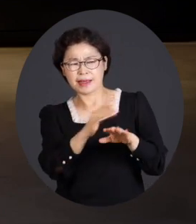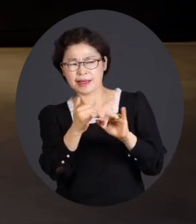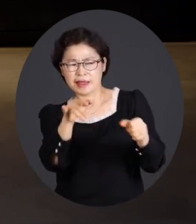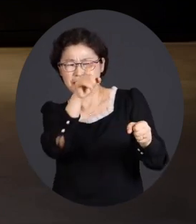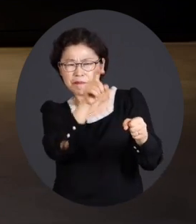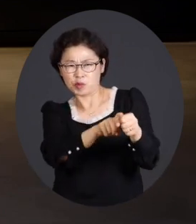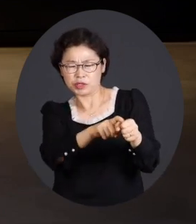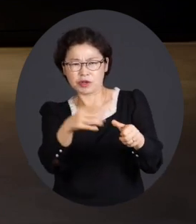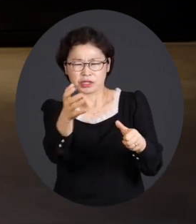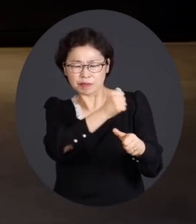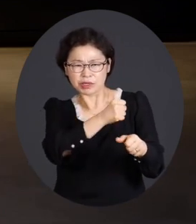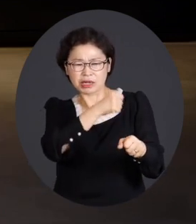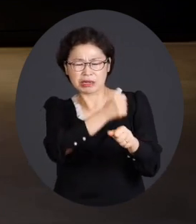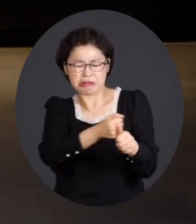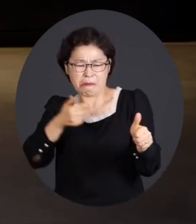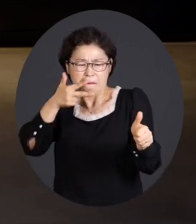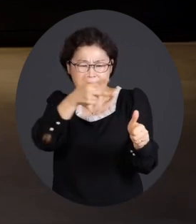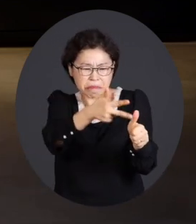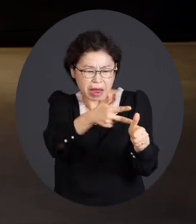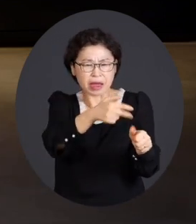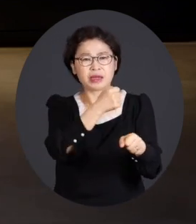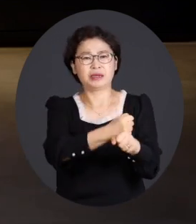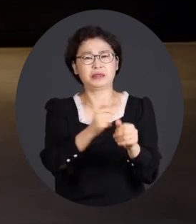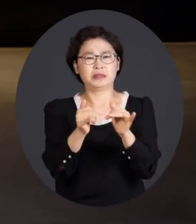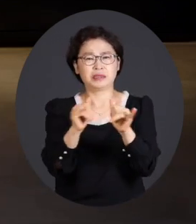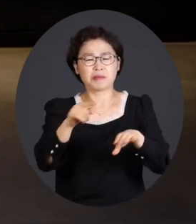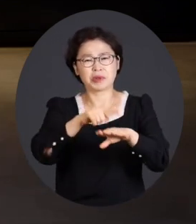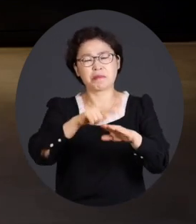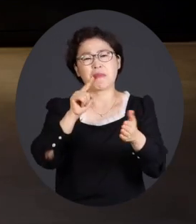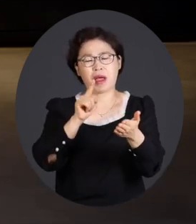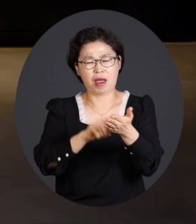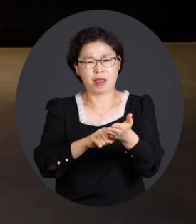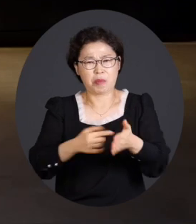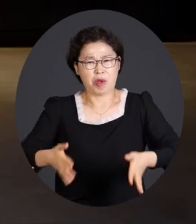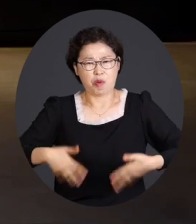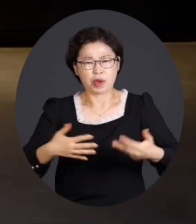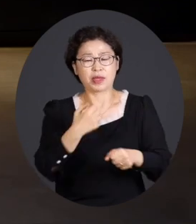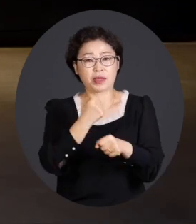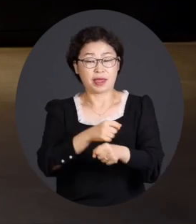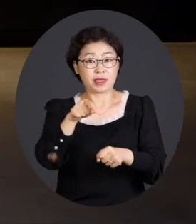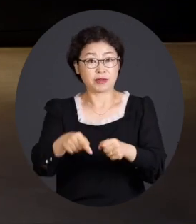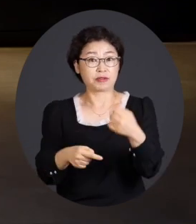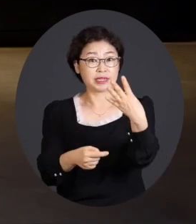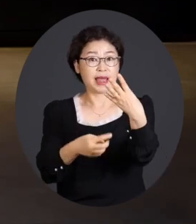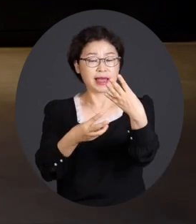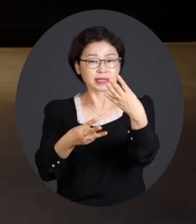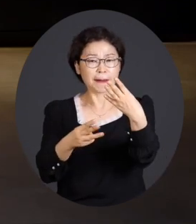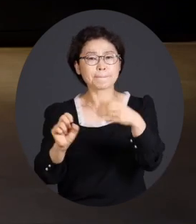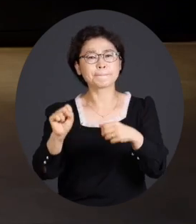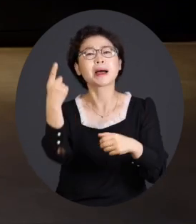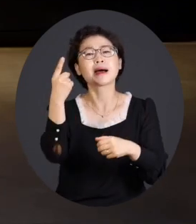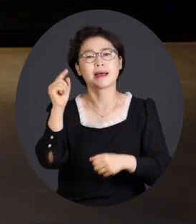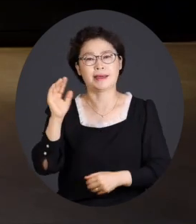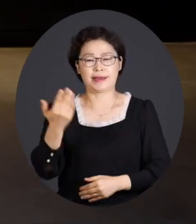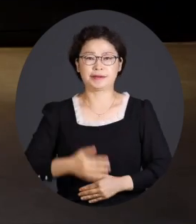구실로 테러를 일삼아 민심을 장악합니다. 이것 역시 4.3 봉기의 한 배경이 됩니다.